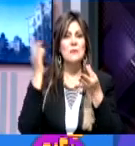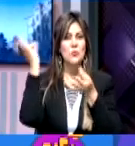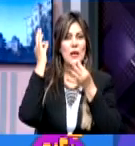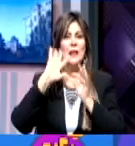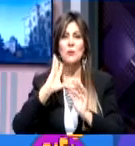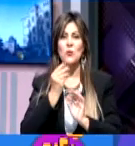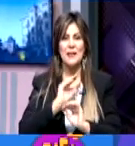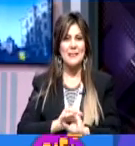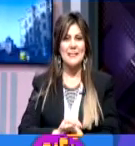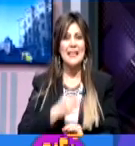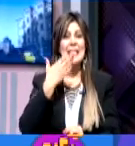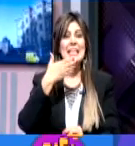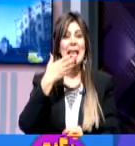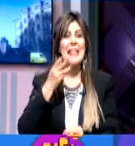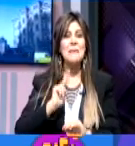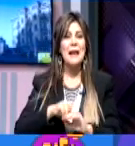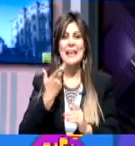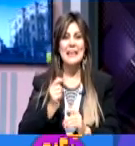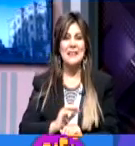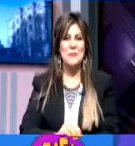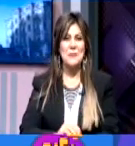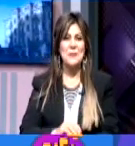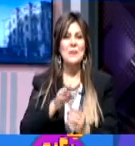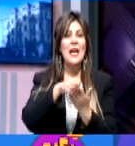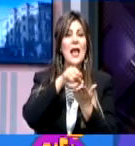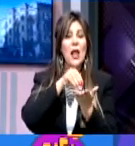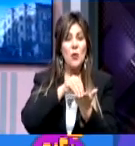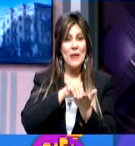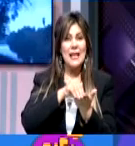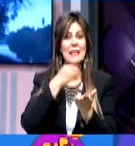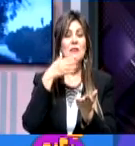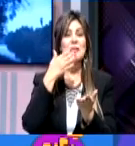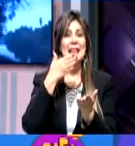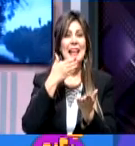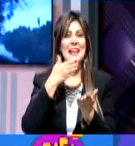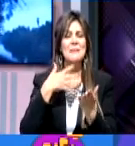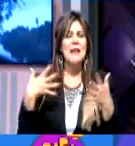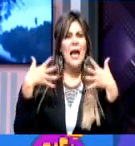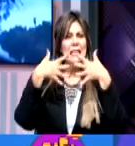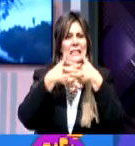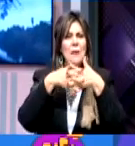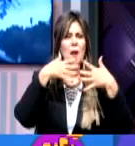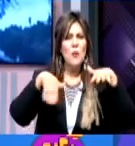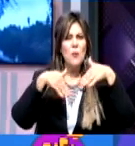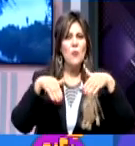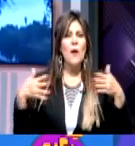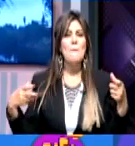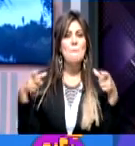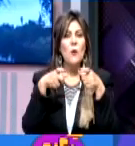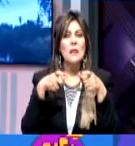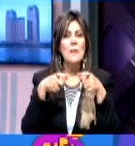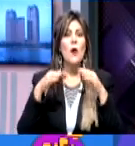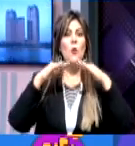عنها. طيب، احنا لو بدأنا أساسا في الحديث عن دمج ذوي الإعاقة مع المجتمع